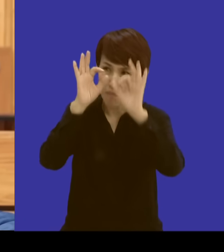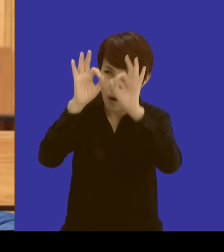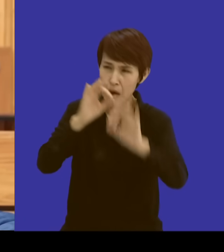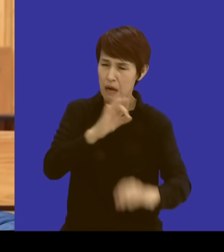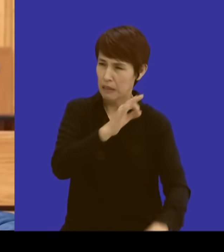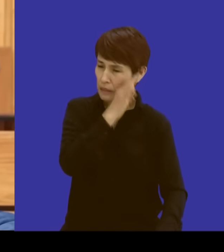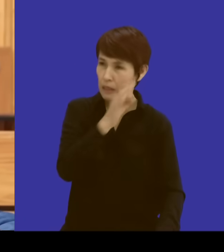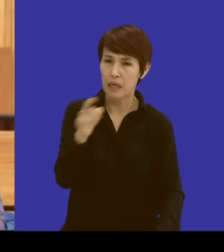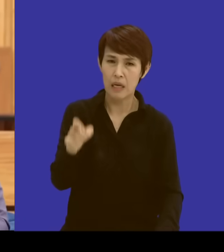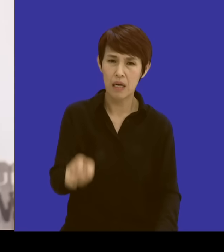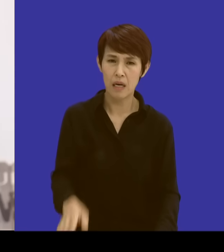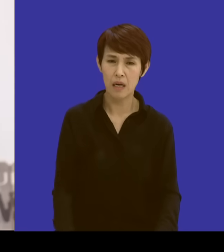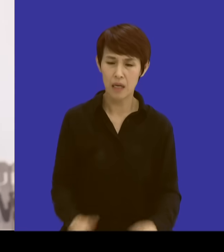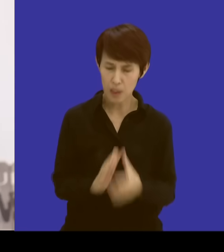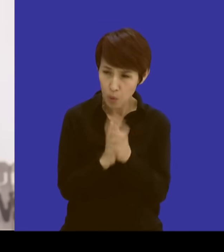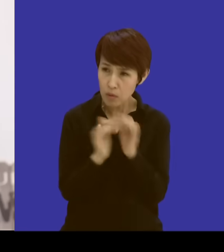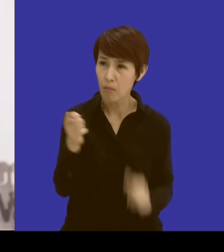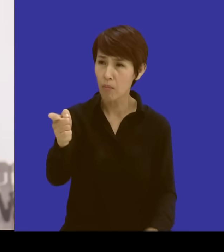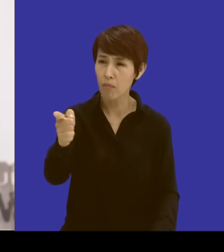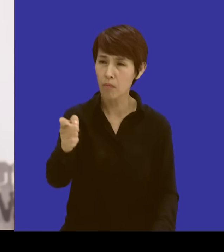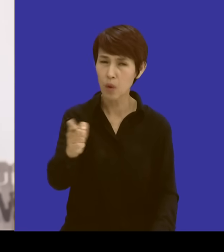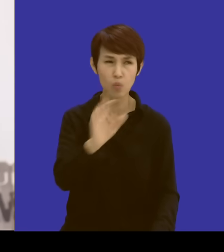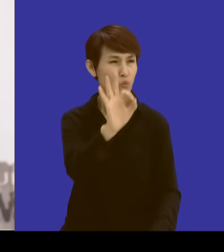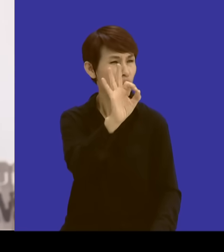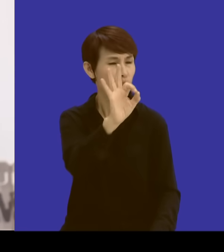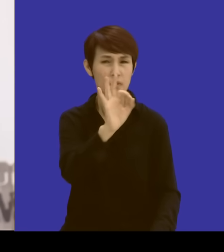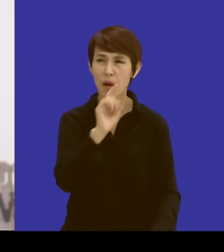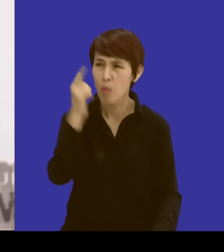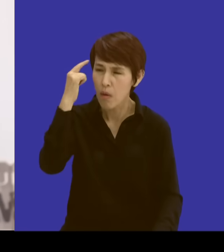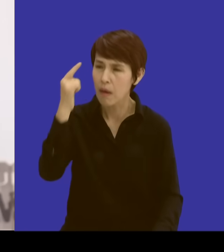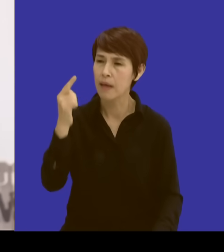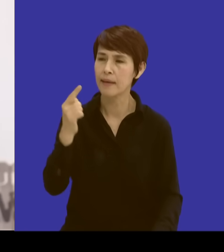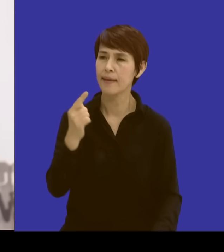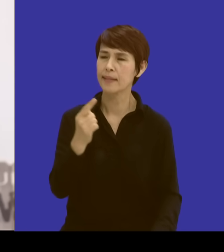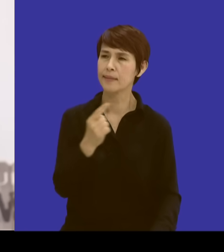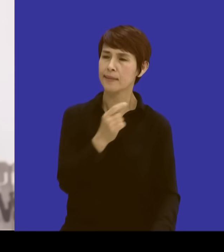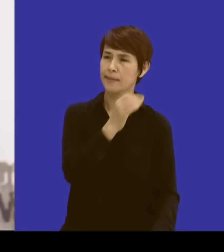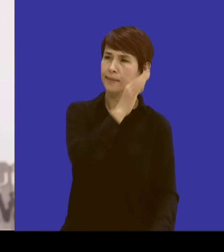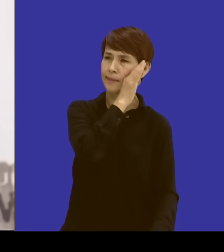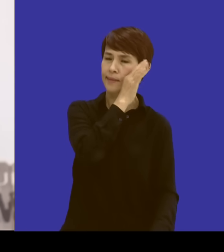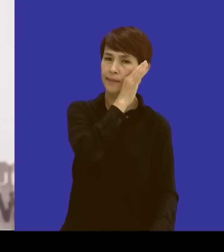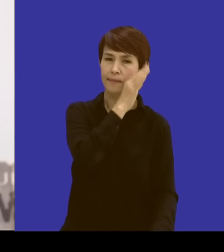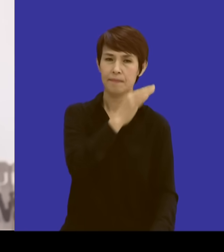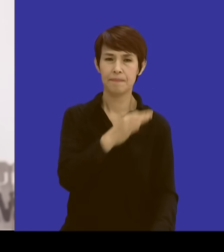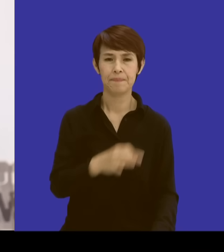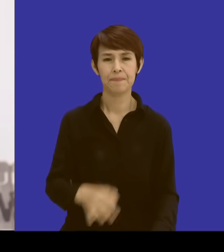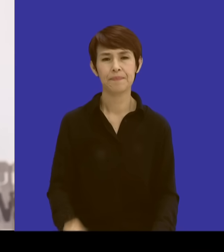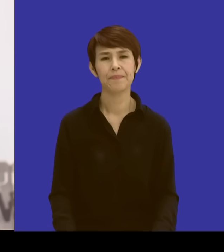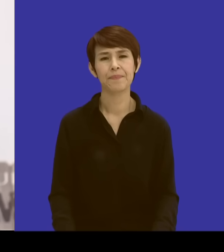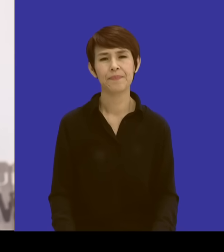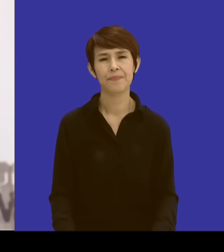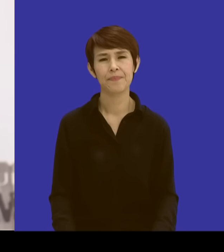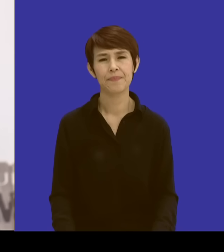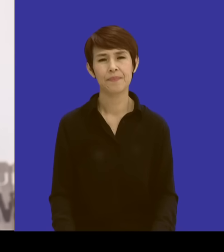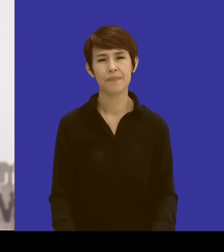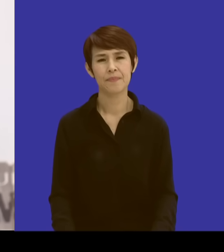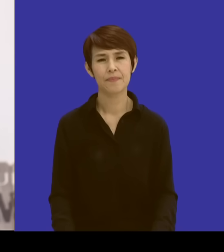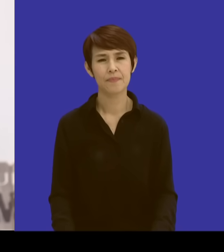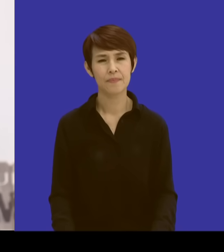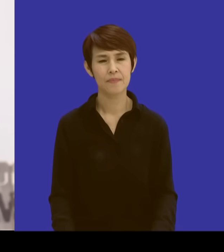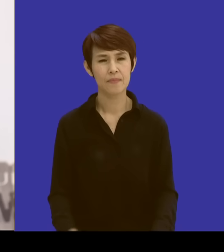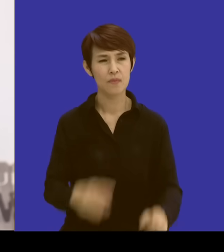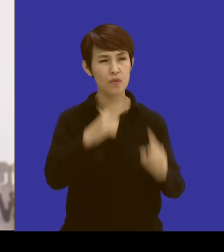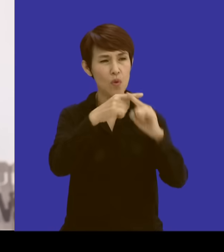왜 돈 때문에 저래? 어린 마음에는 그런 어려움들 속에서 일찍 교회의 이면을 본